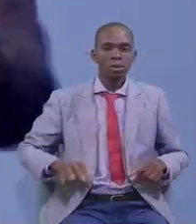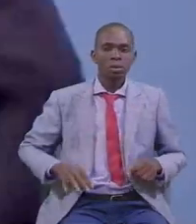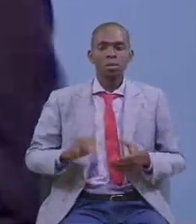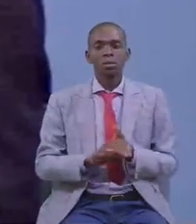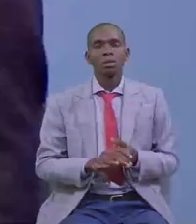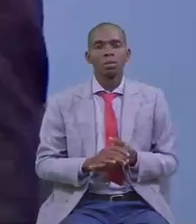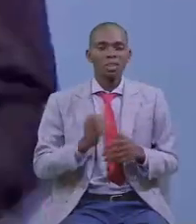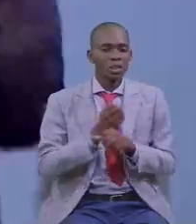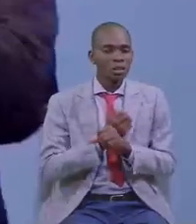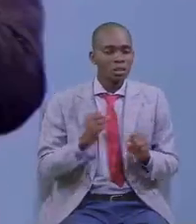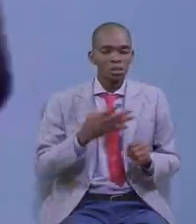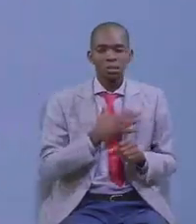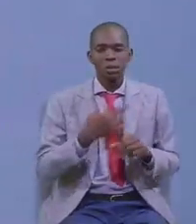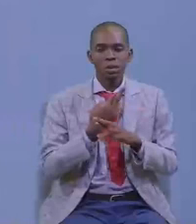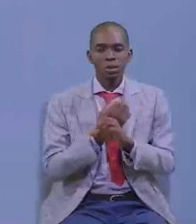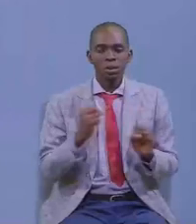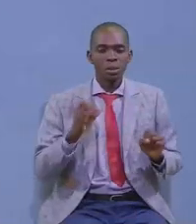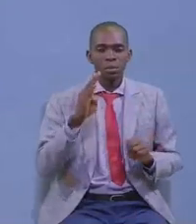sauvés et rachetés par Christ,